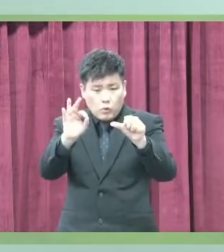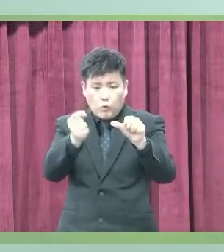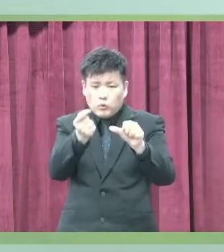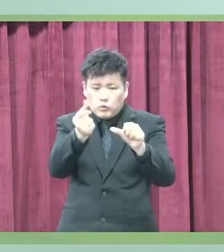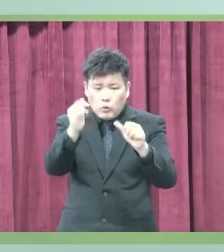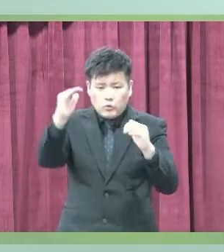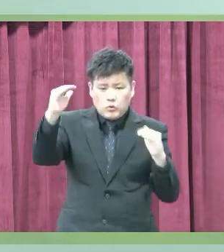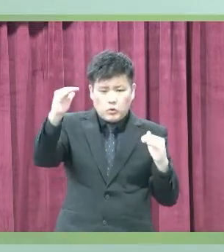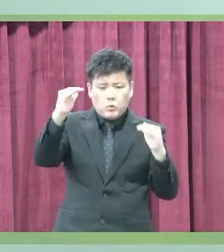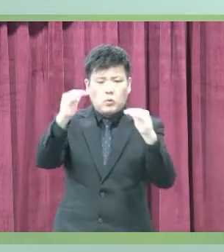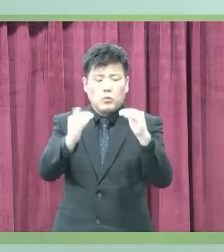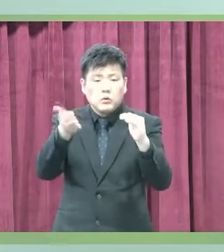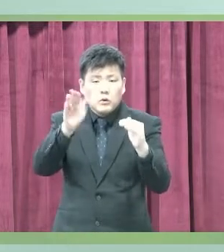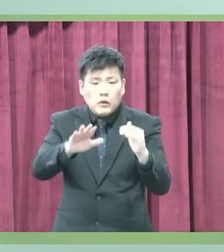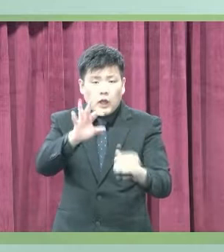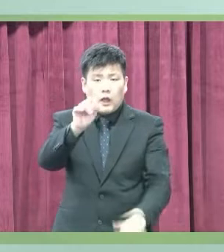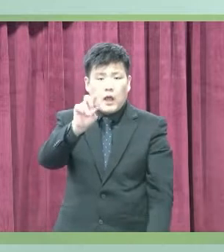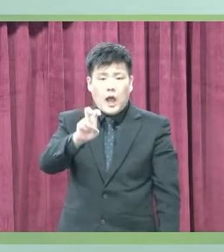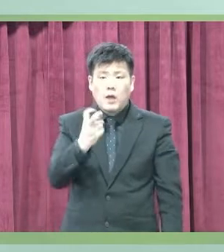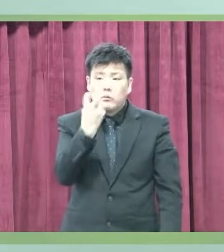줄어들었습니다. 근데 반면에 암검진에서는